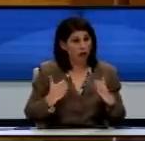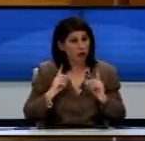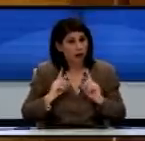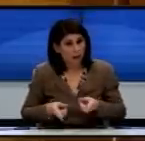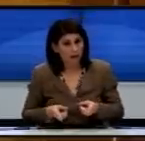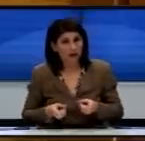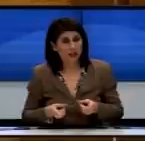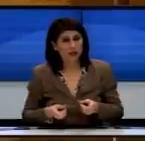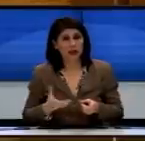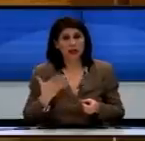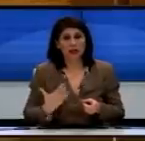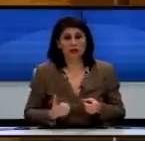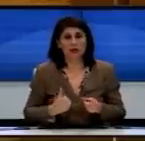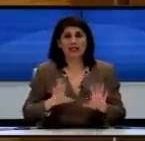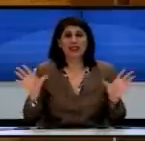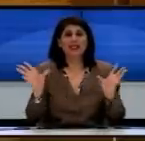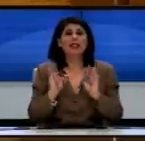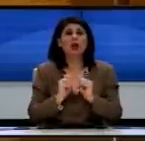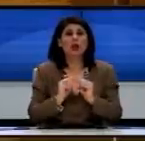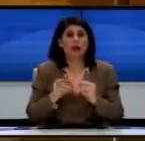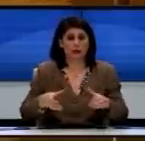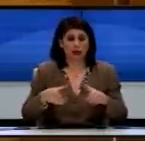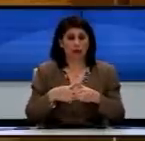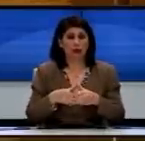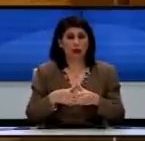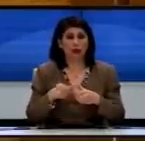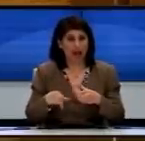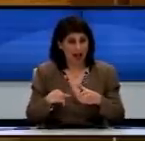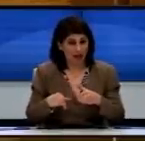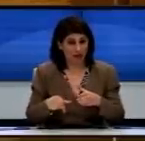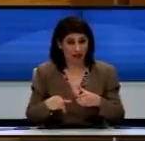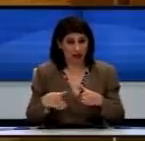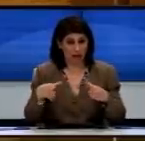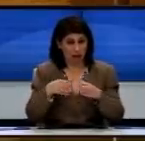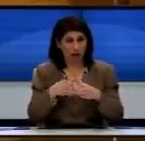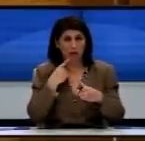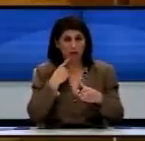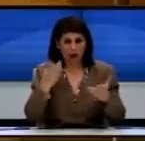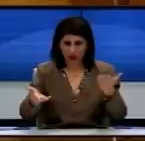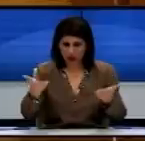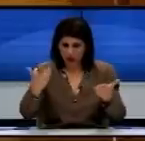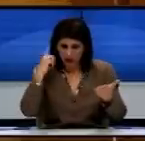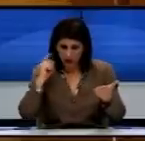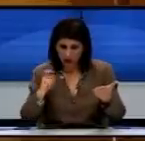μια απόφαση. Πάρθηκε λοιπόν συνολικά από την Επιτροπή, η οποία ζυγίζοντας τα δεδομένα έκρινε ότι στη φάση την